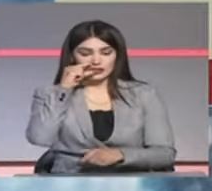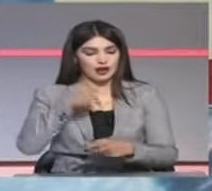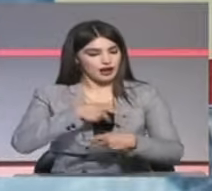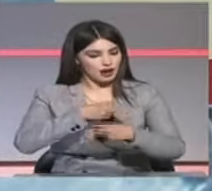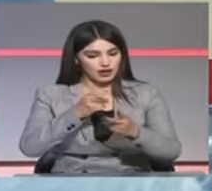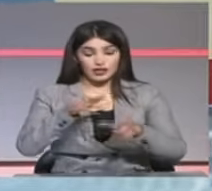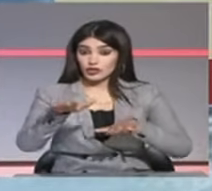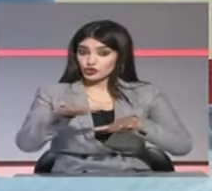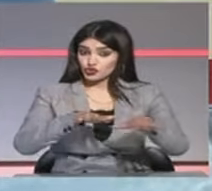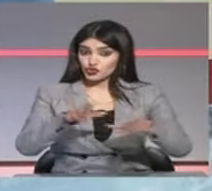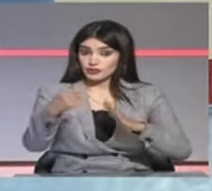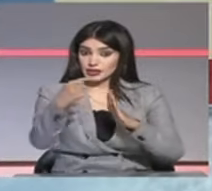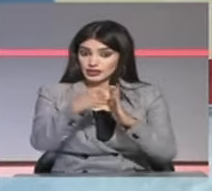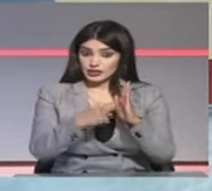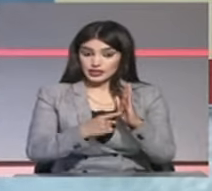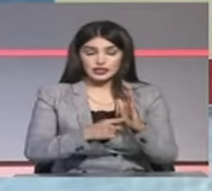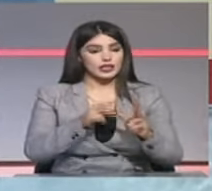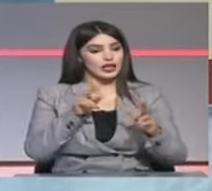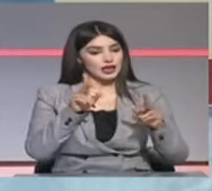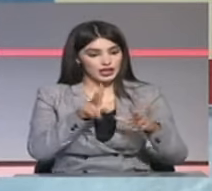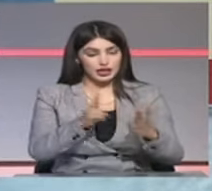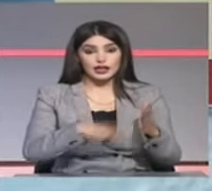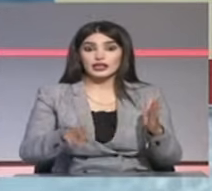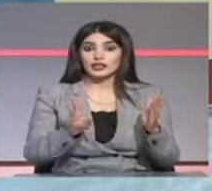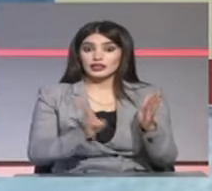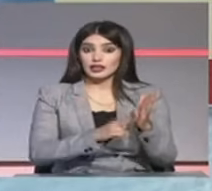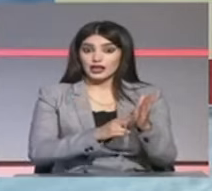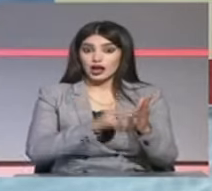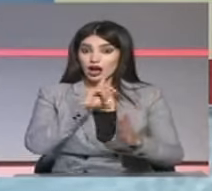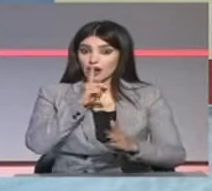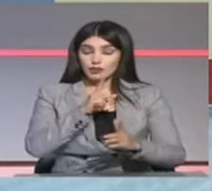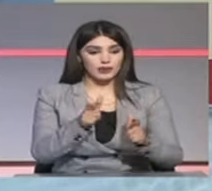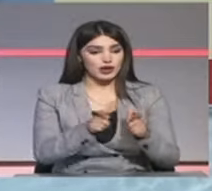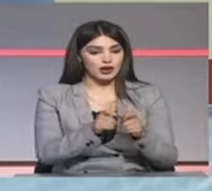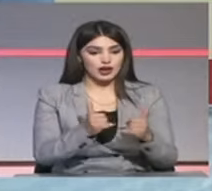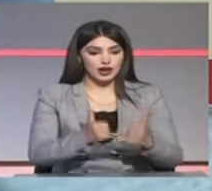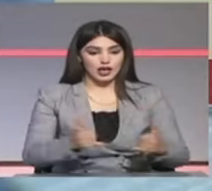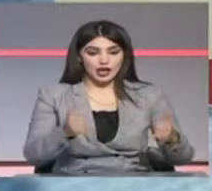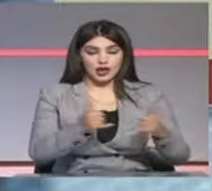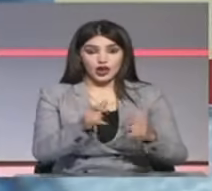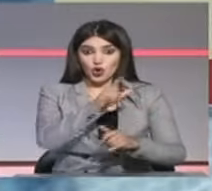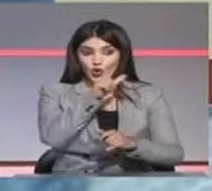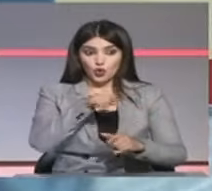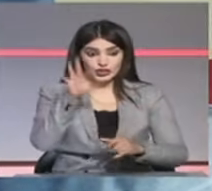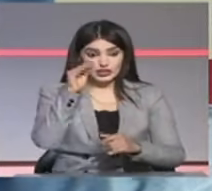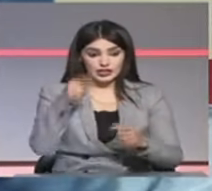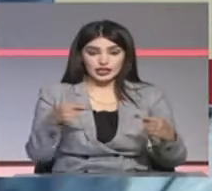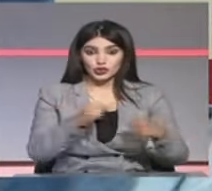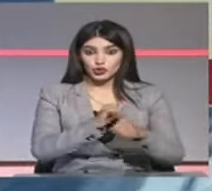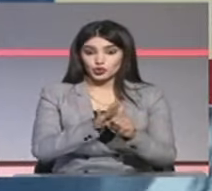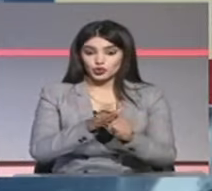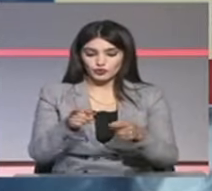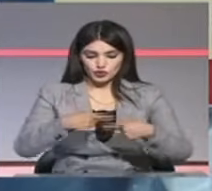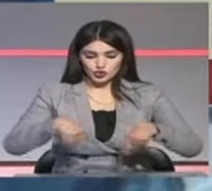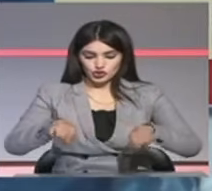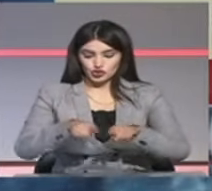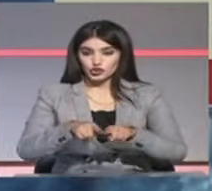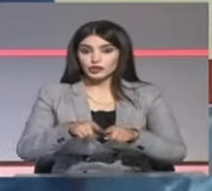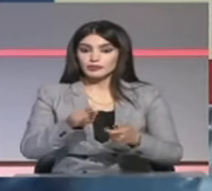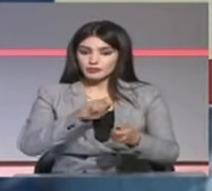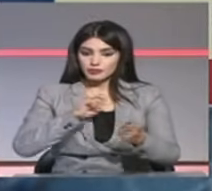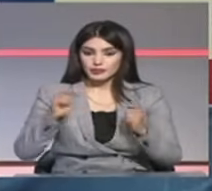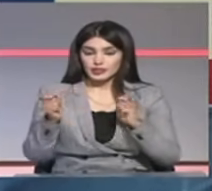تنفيذا لقرار الهيئه الوطنيه لمجابهه فيروس كورونا في اجتماعها المنعقد اليوم القاضي بتعديل